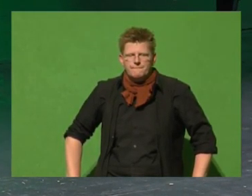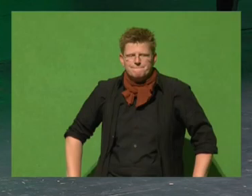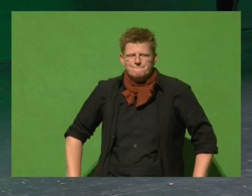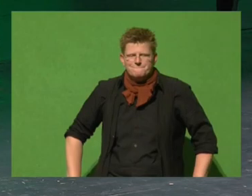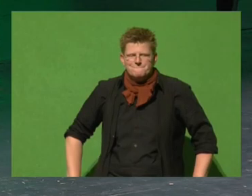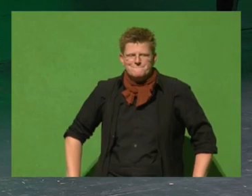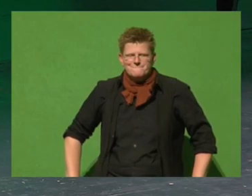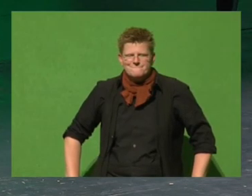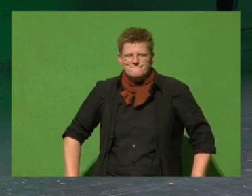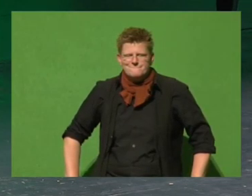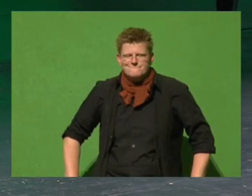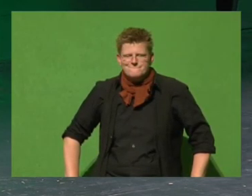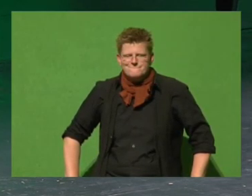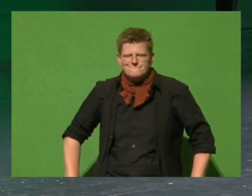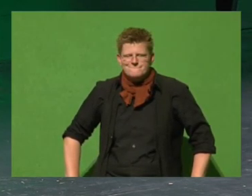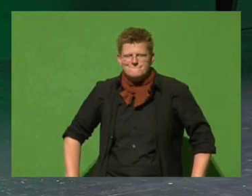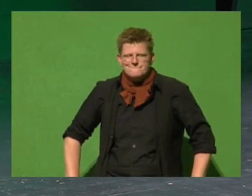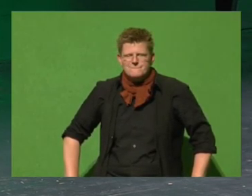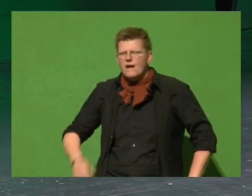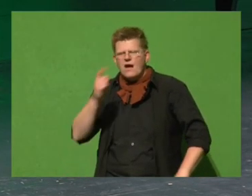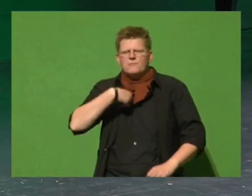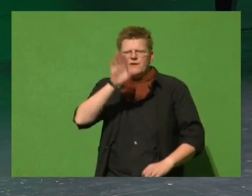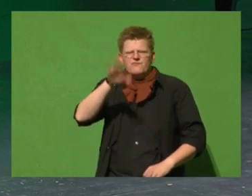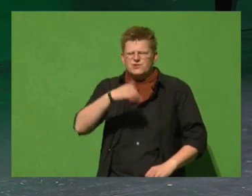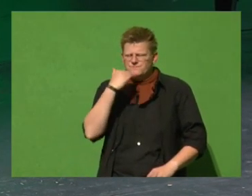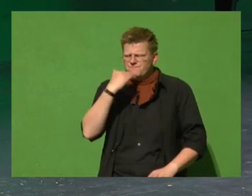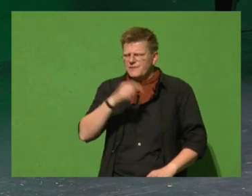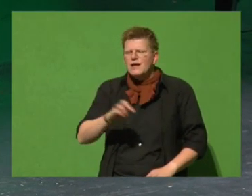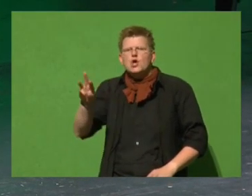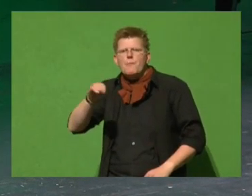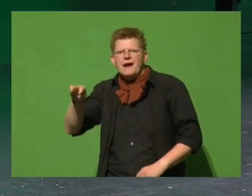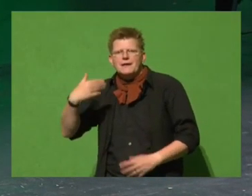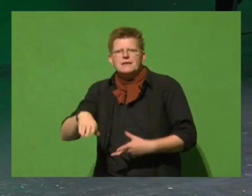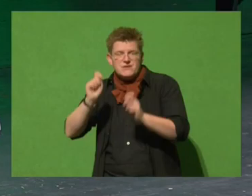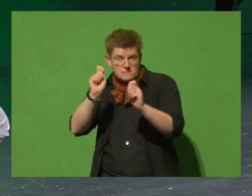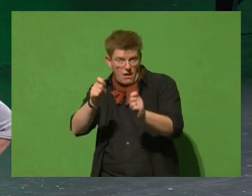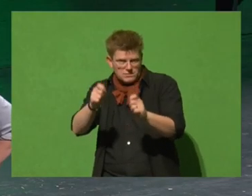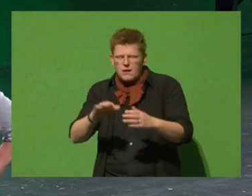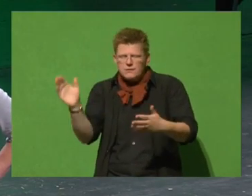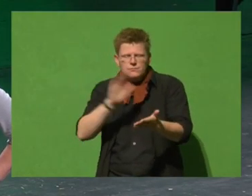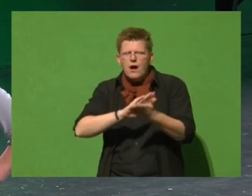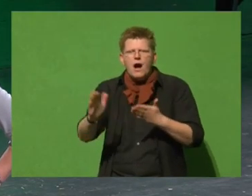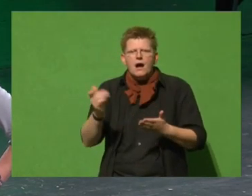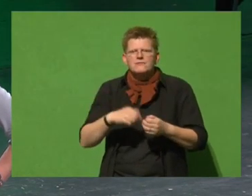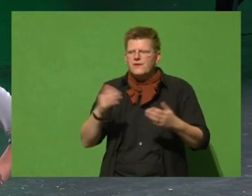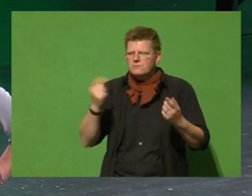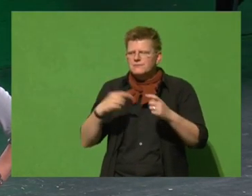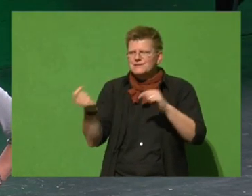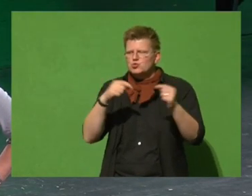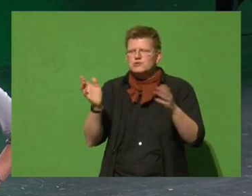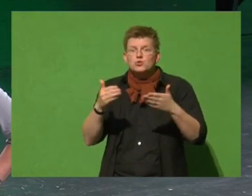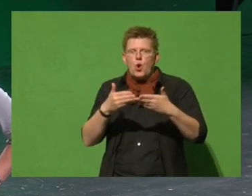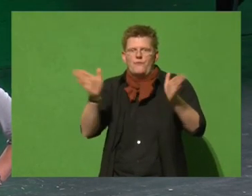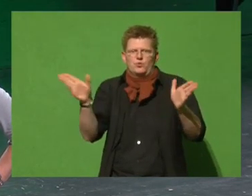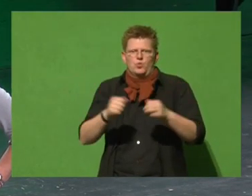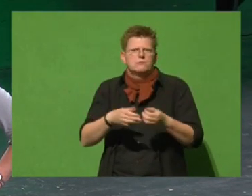Okay, ich habe das gerade falsch gesagt. Marianne hatte beantragt, ihr habt selber gehört, einfach eine sozusagen Öffnung der Debatte, ganz normal,